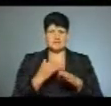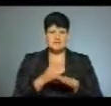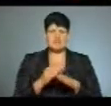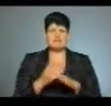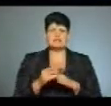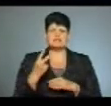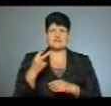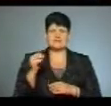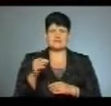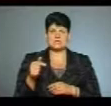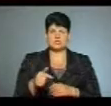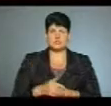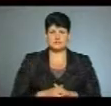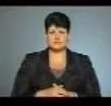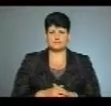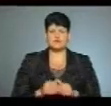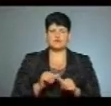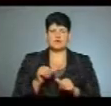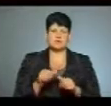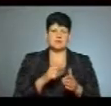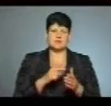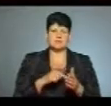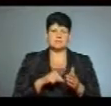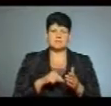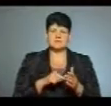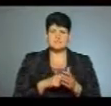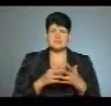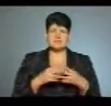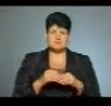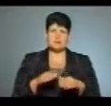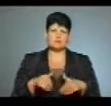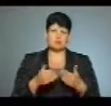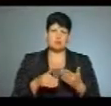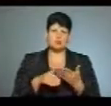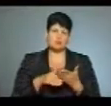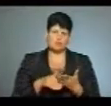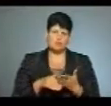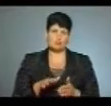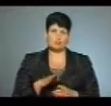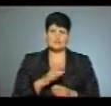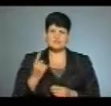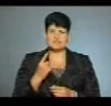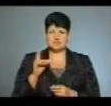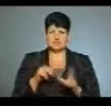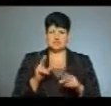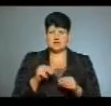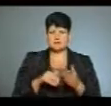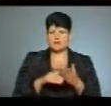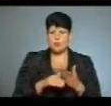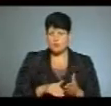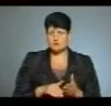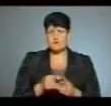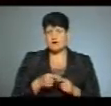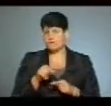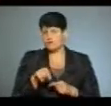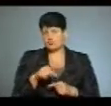тисяч гривень. В деяких містах сім'ї самі подаються на допомогу, тому що ну, інколи це єдиний шанс їм допомогти. А в